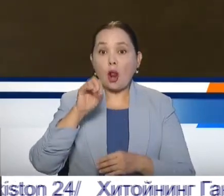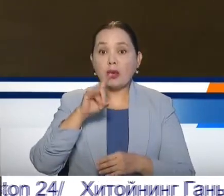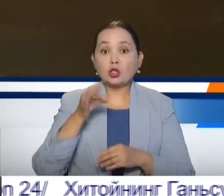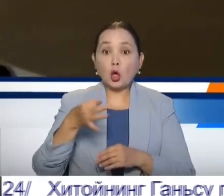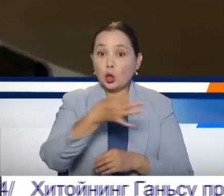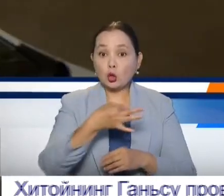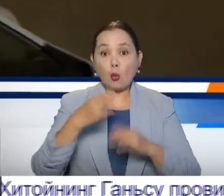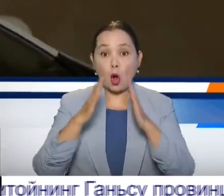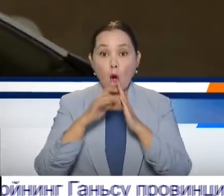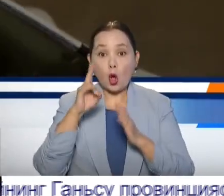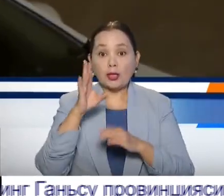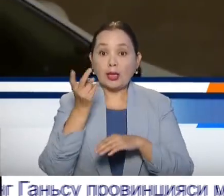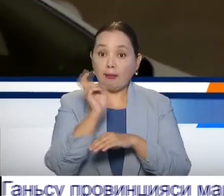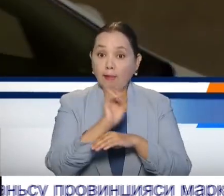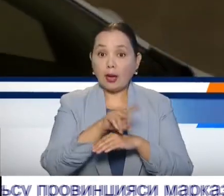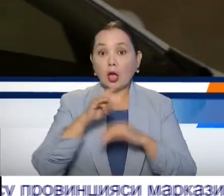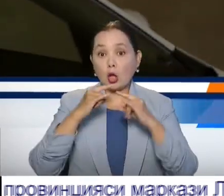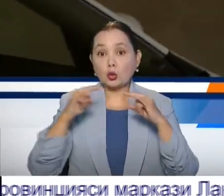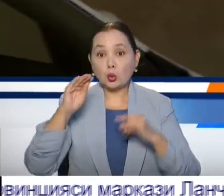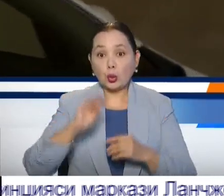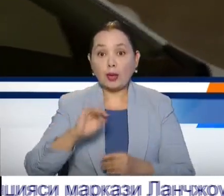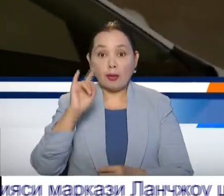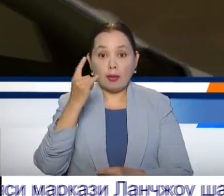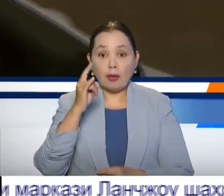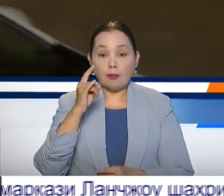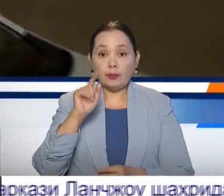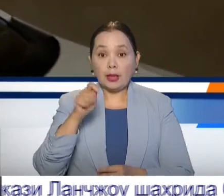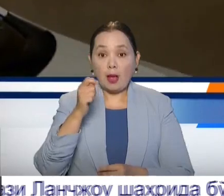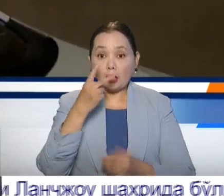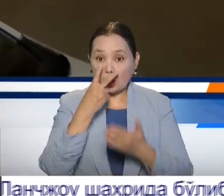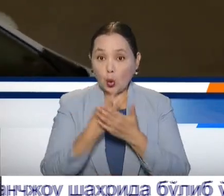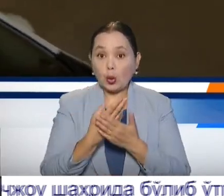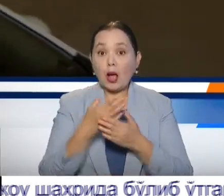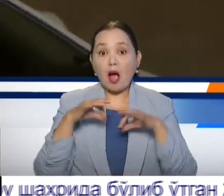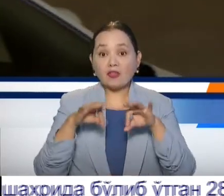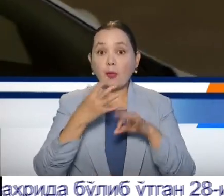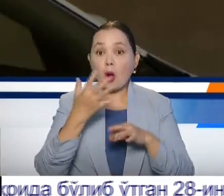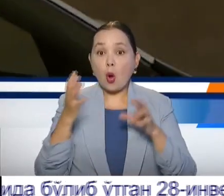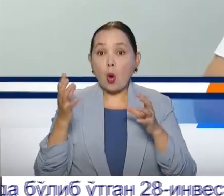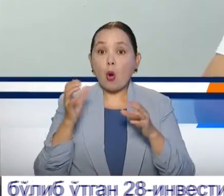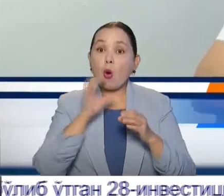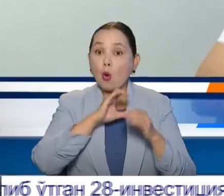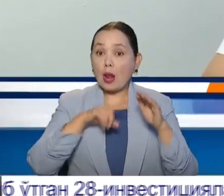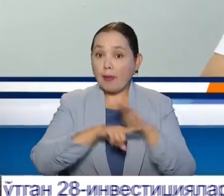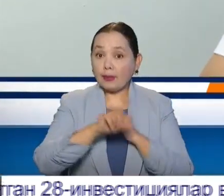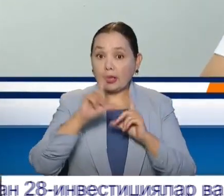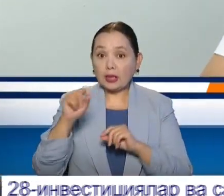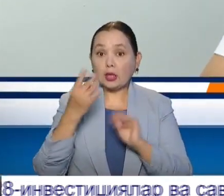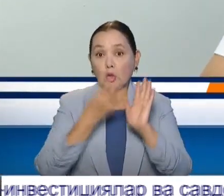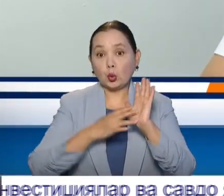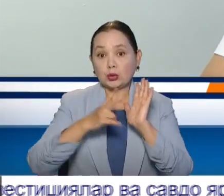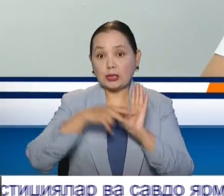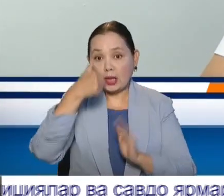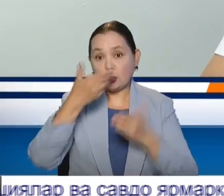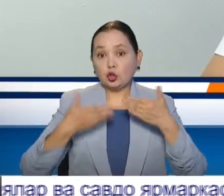joylashgan xonadonga kirgan Jasur stol ustidagi mashina kalitini ko'radi va avtomobilni o'g'irlab ketadi. Hozirda 1998